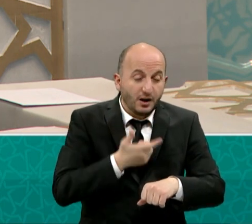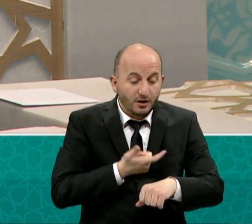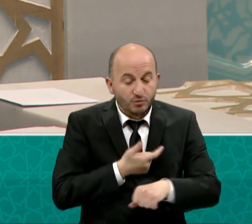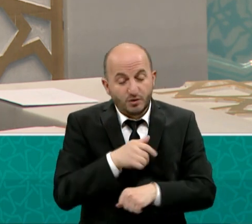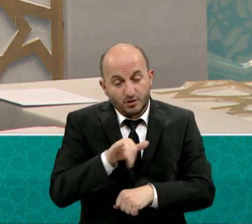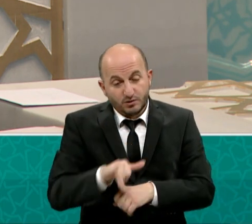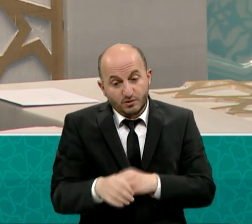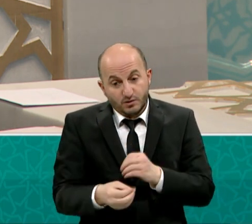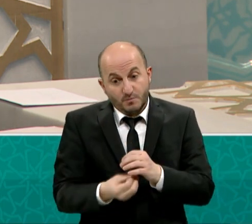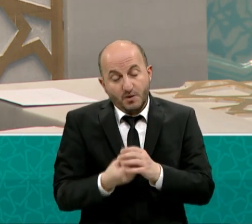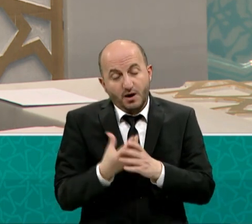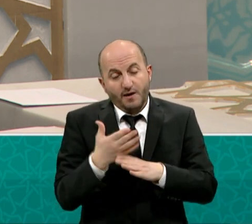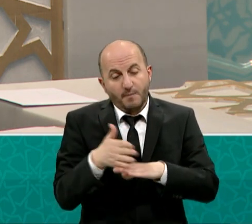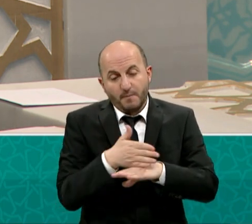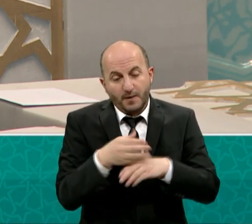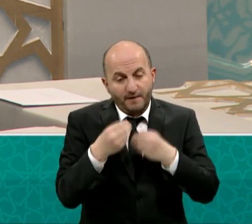meyve vermiş olsun.